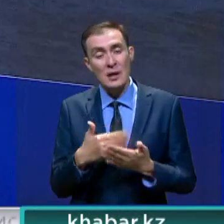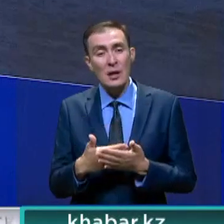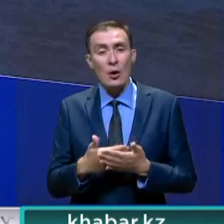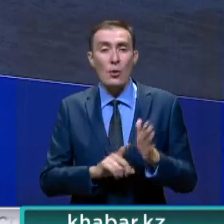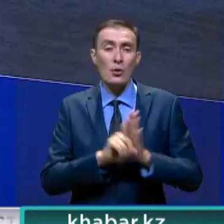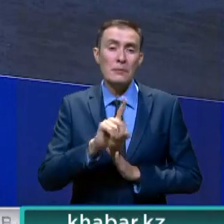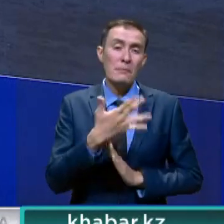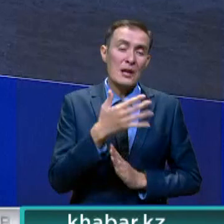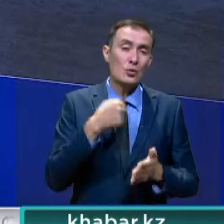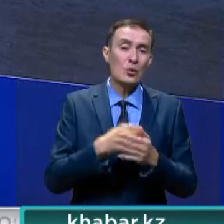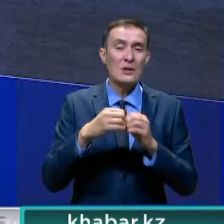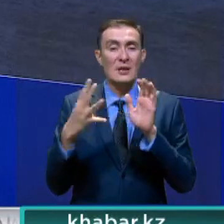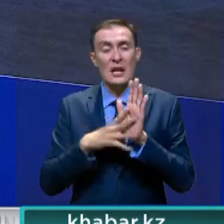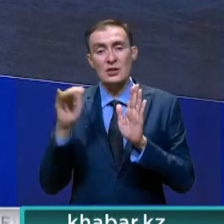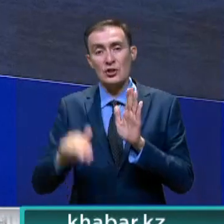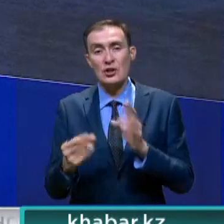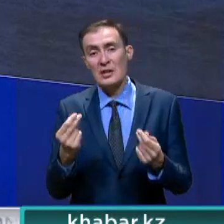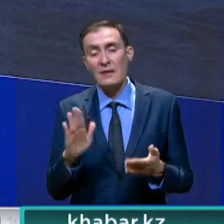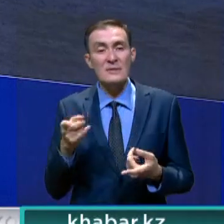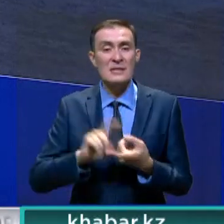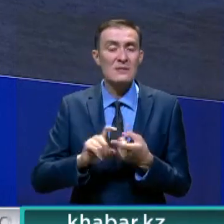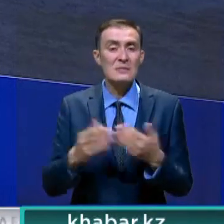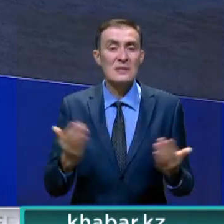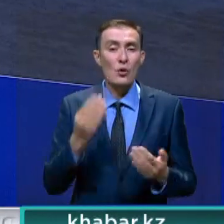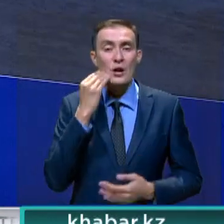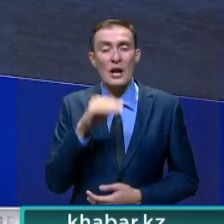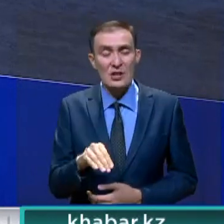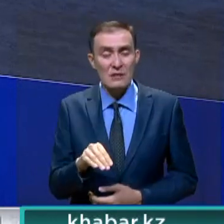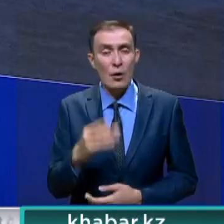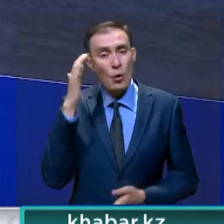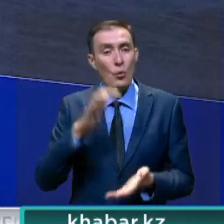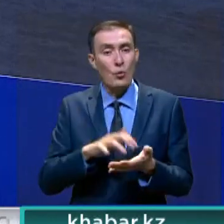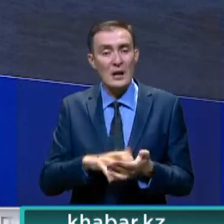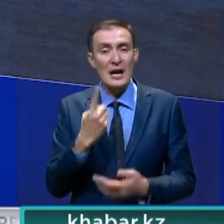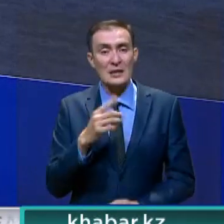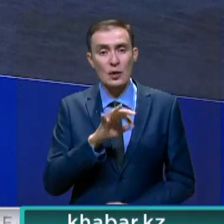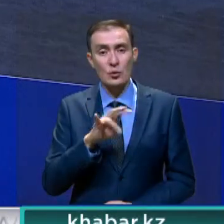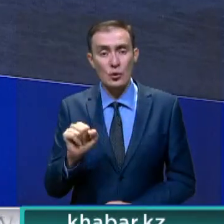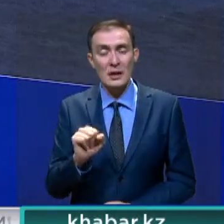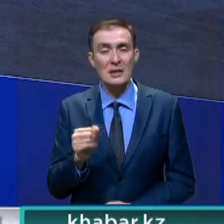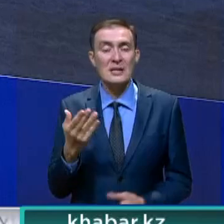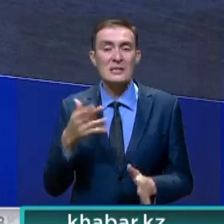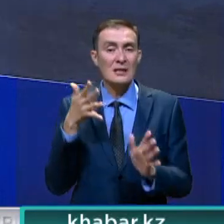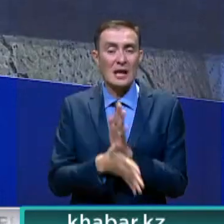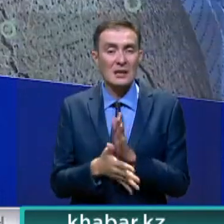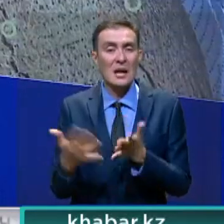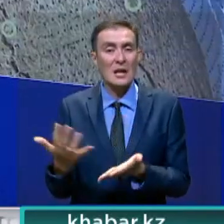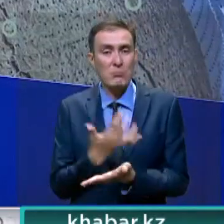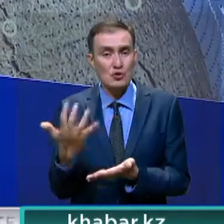разбег от 5 до 19 тысяч тенге за тонну. Все зависит от марки угля и затрат на